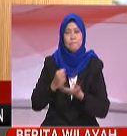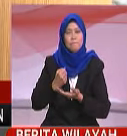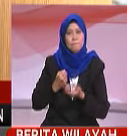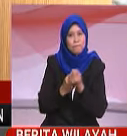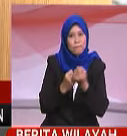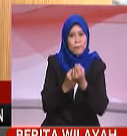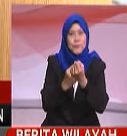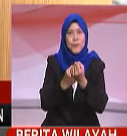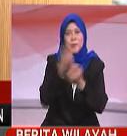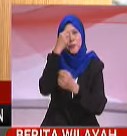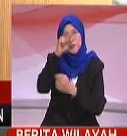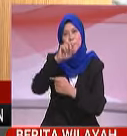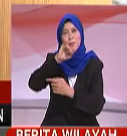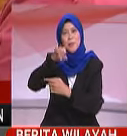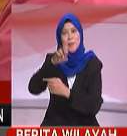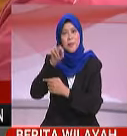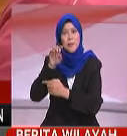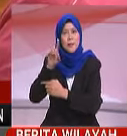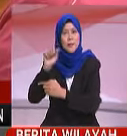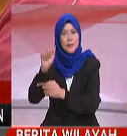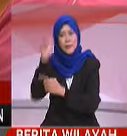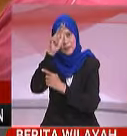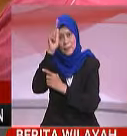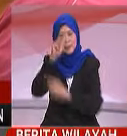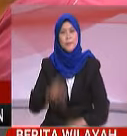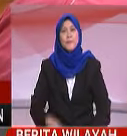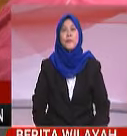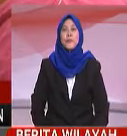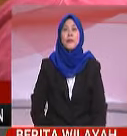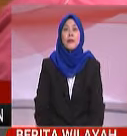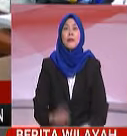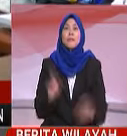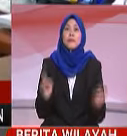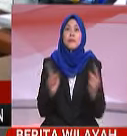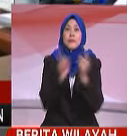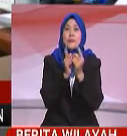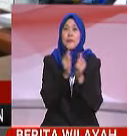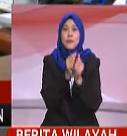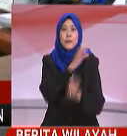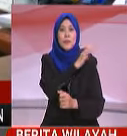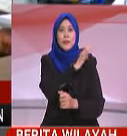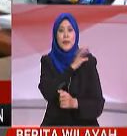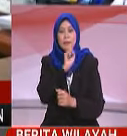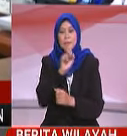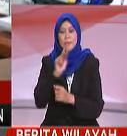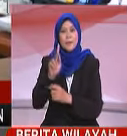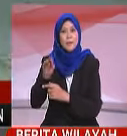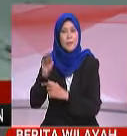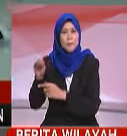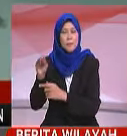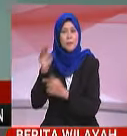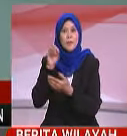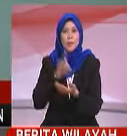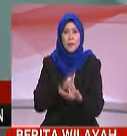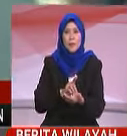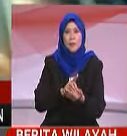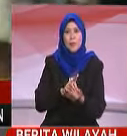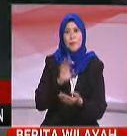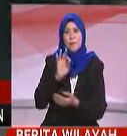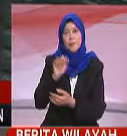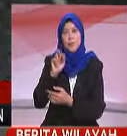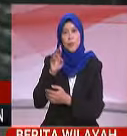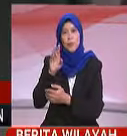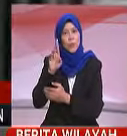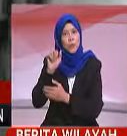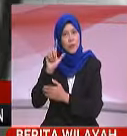program jendela kerajaan beliau ditemui selepas mengadakan pertemuan bersama pengurus ISG mm Doctor fadlulloh Suhaimi